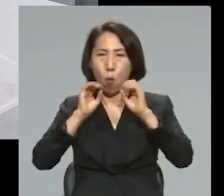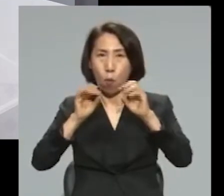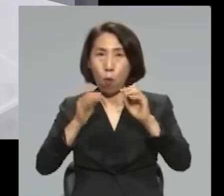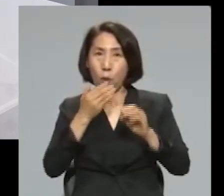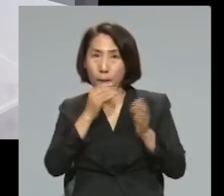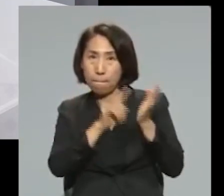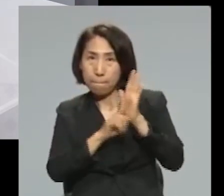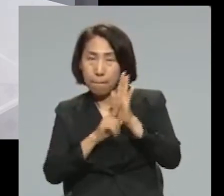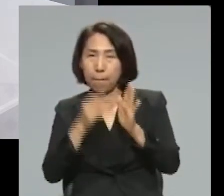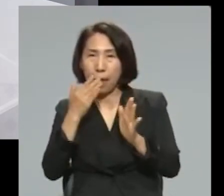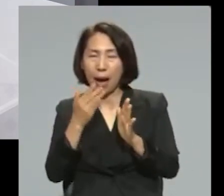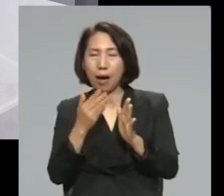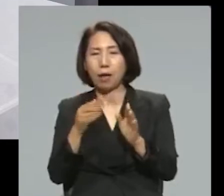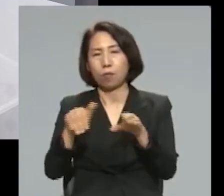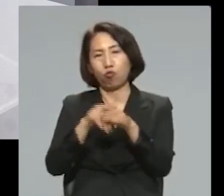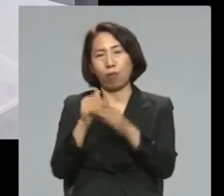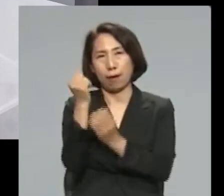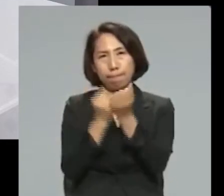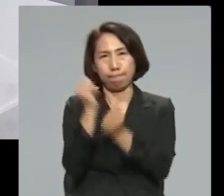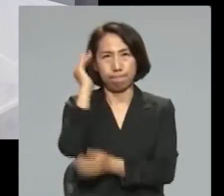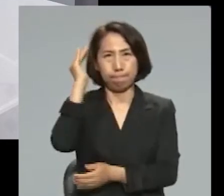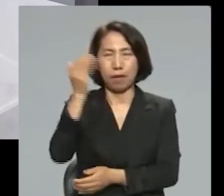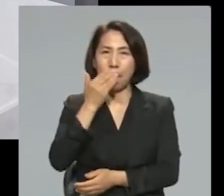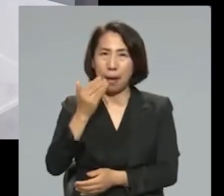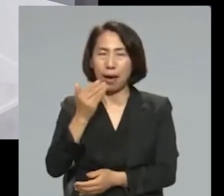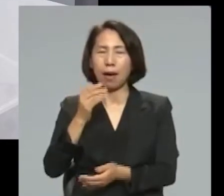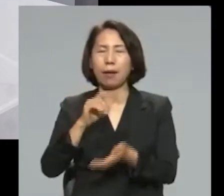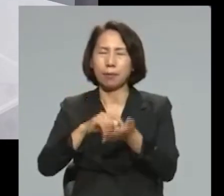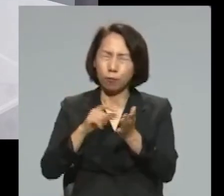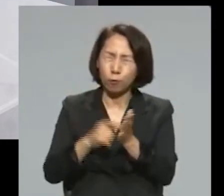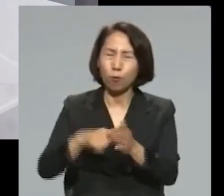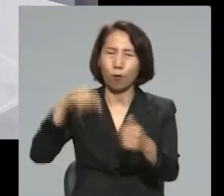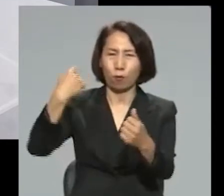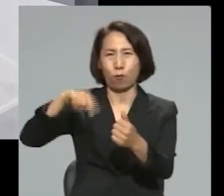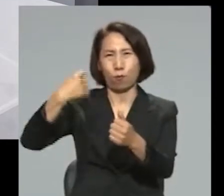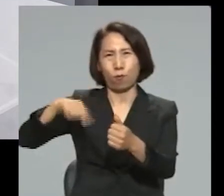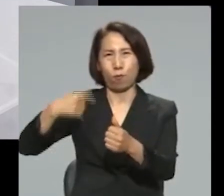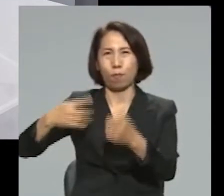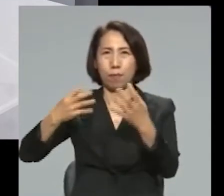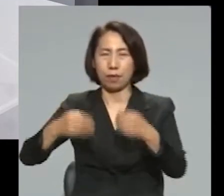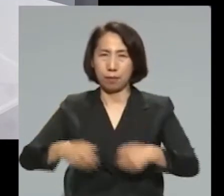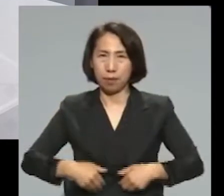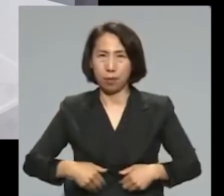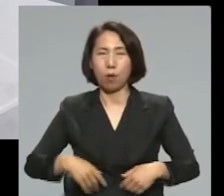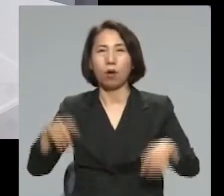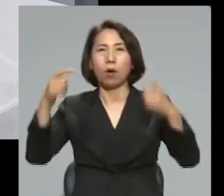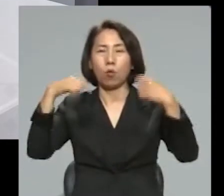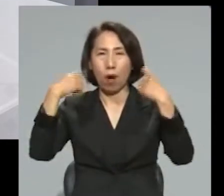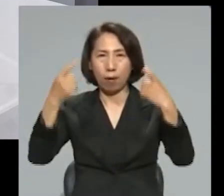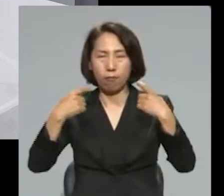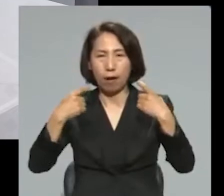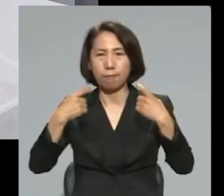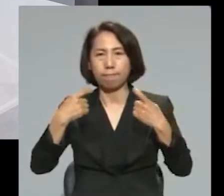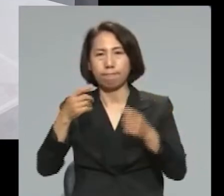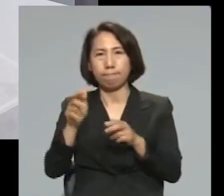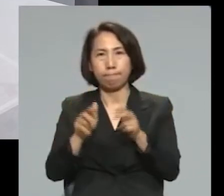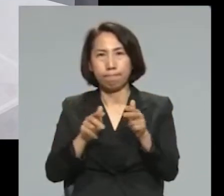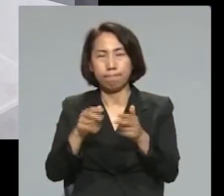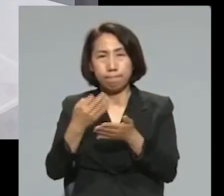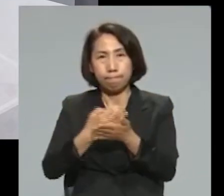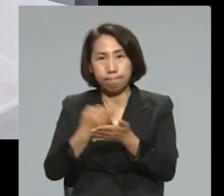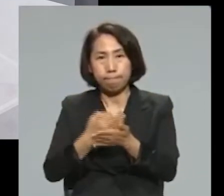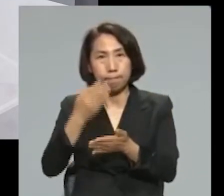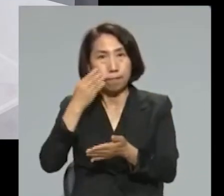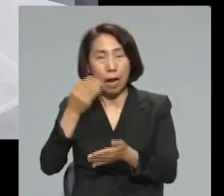되도록 앞으로 많은 교육이 필요하다고 생각하며 관광산업 육성 방안은